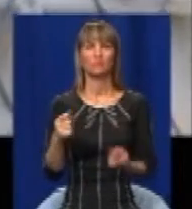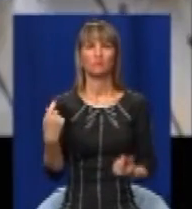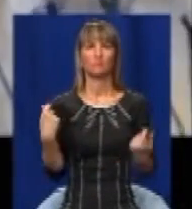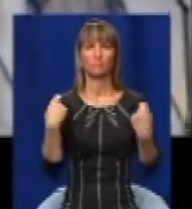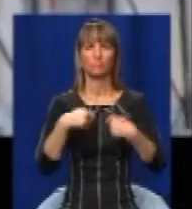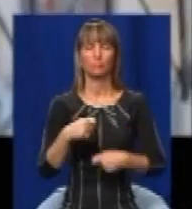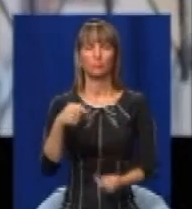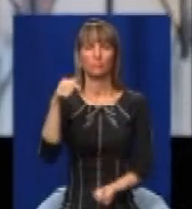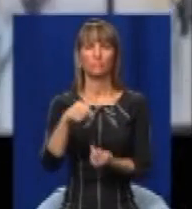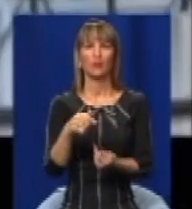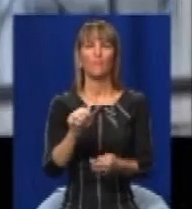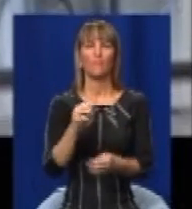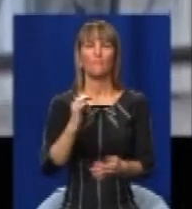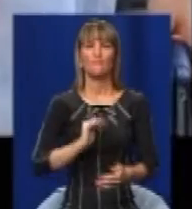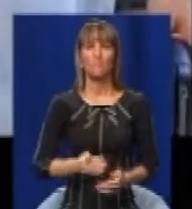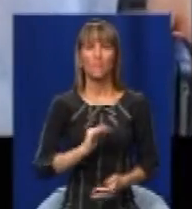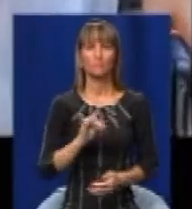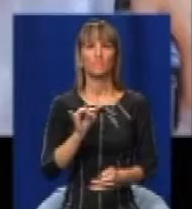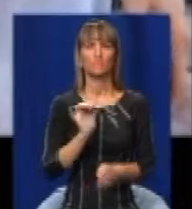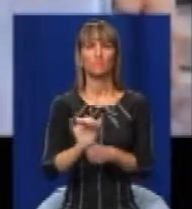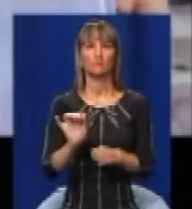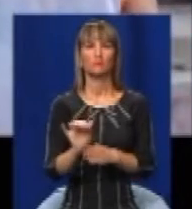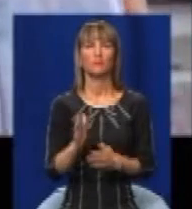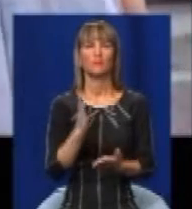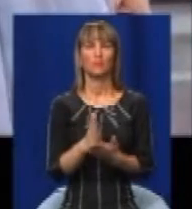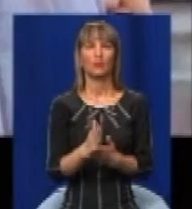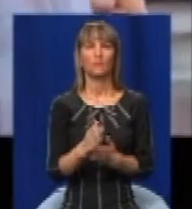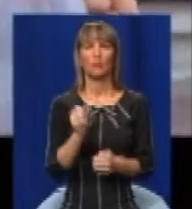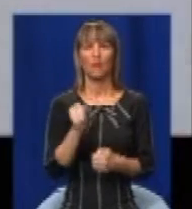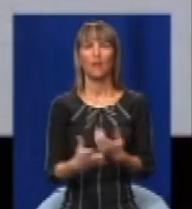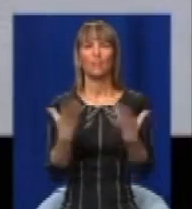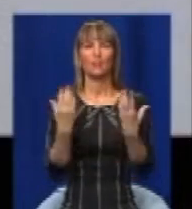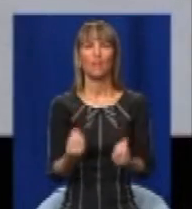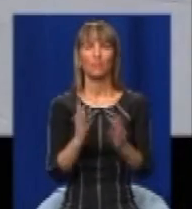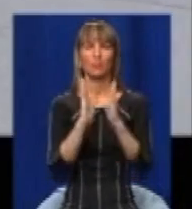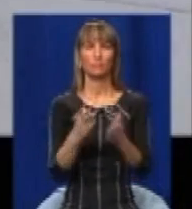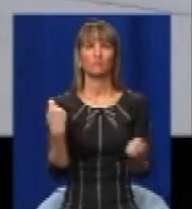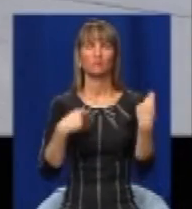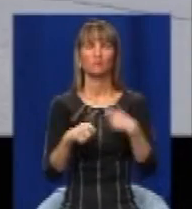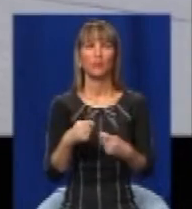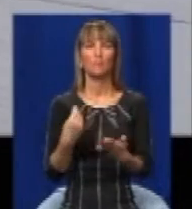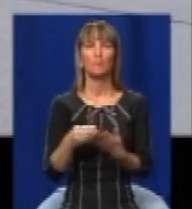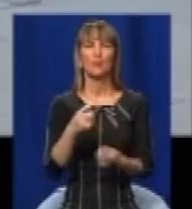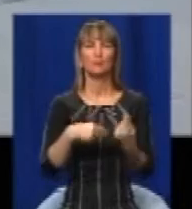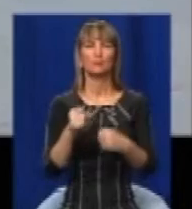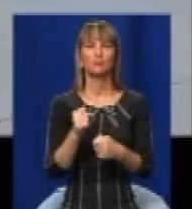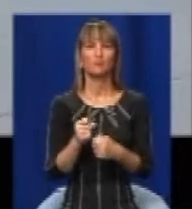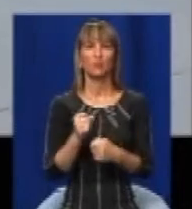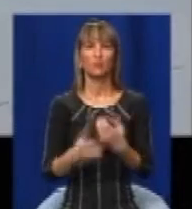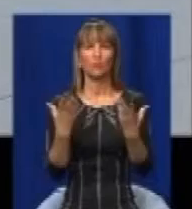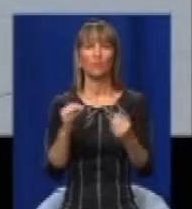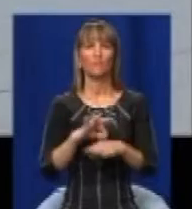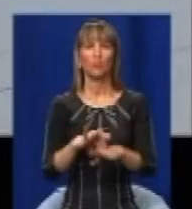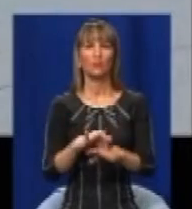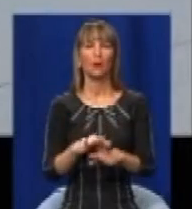різних фірм-виробників. Існують такі різновиди повсякденних стилів одягу. Бізнес повсякденний. Він характеризується